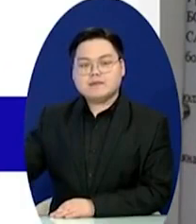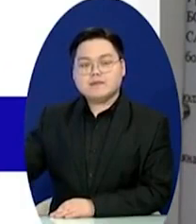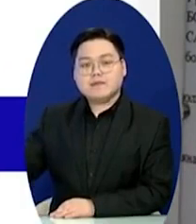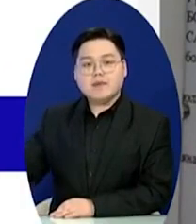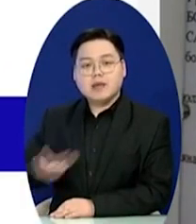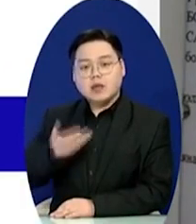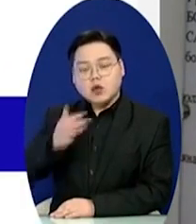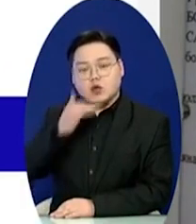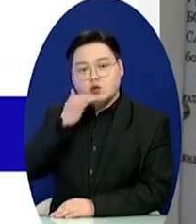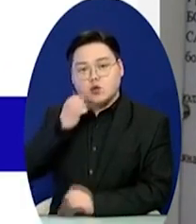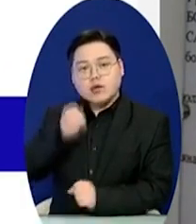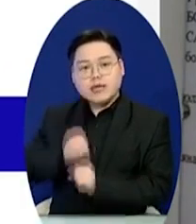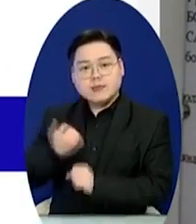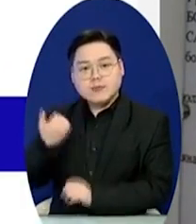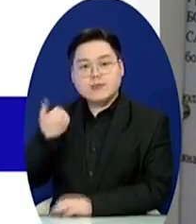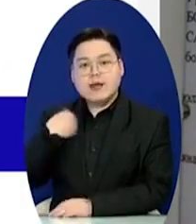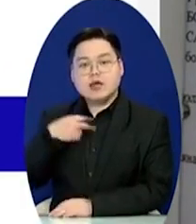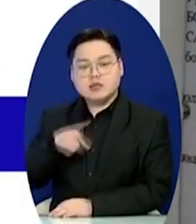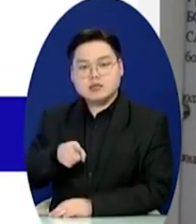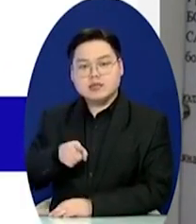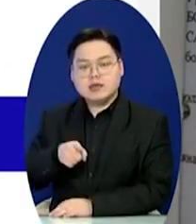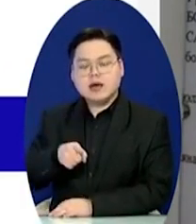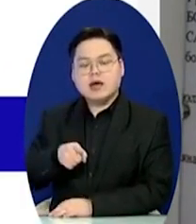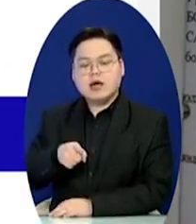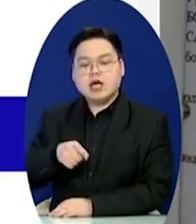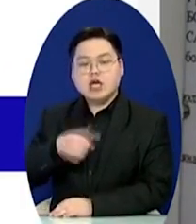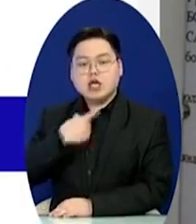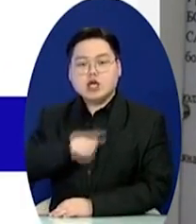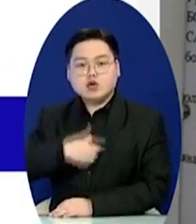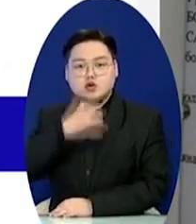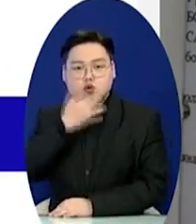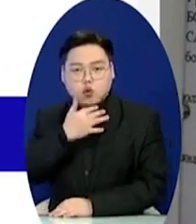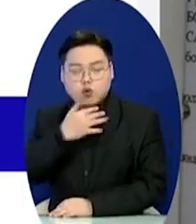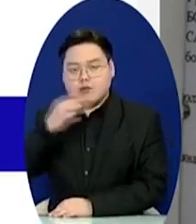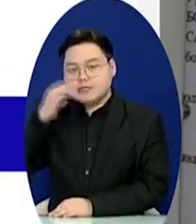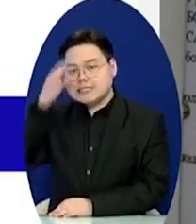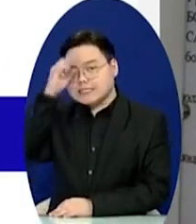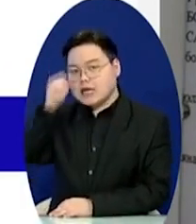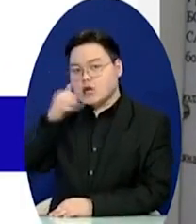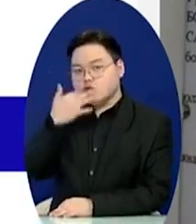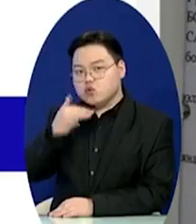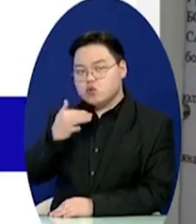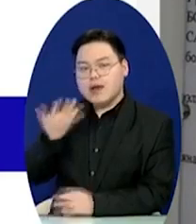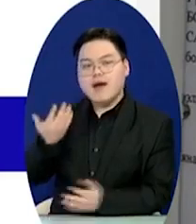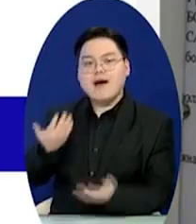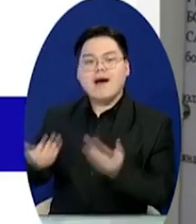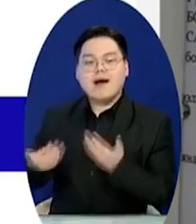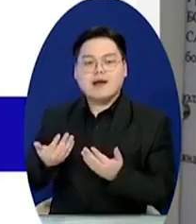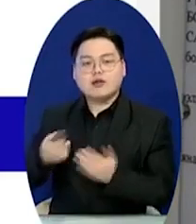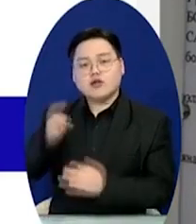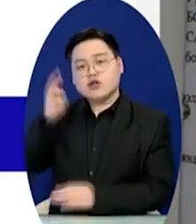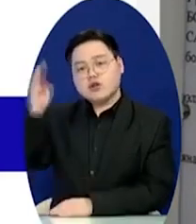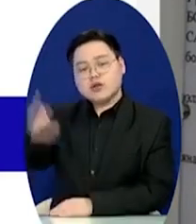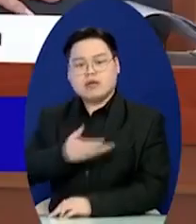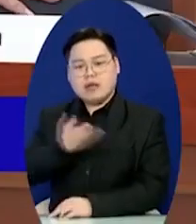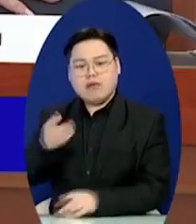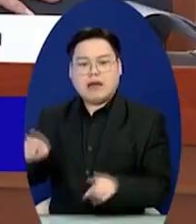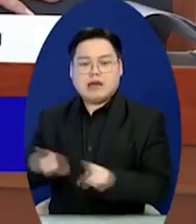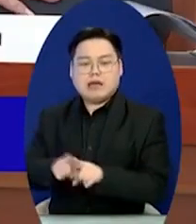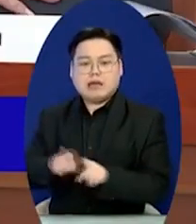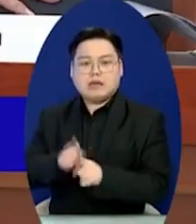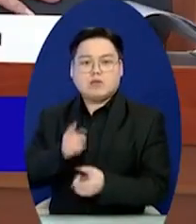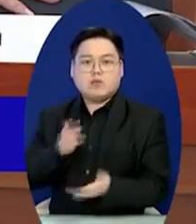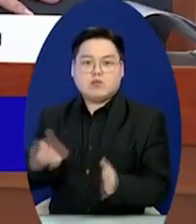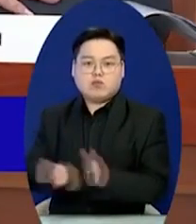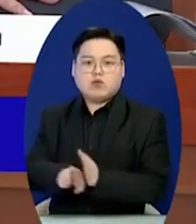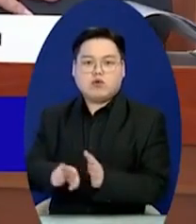Таны зөвлөхөөр ажиллаж байсан. Гишүүний зөвлөх юм уу? Сайдын зөвлөх юм уу? Энэ дээр та хариулт өгөх боломж байна уу? Би